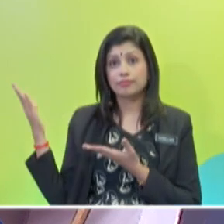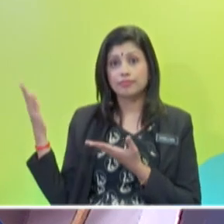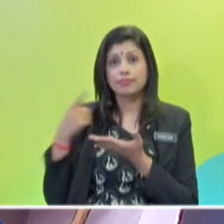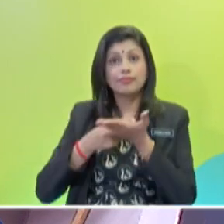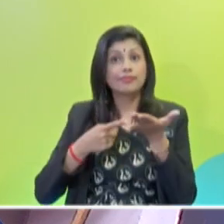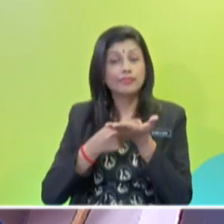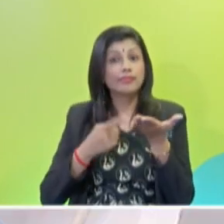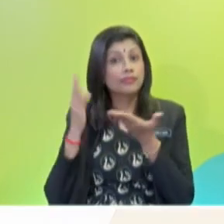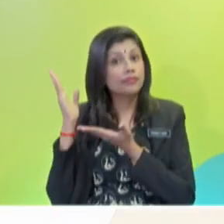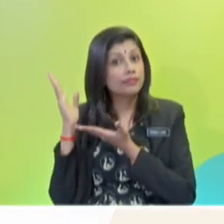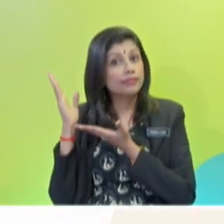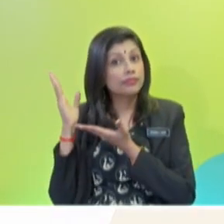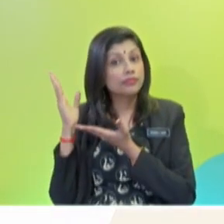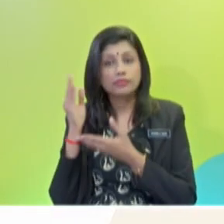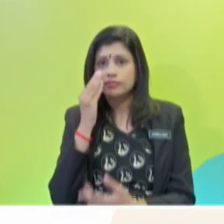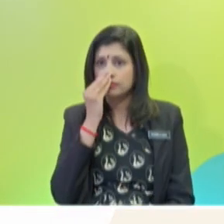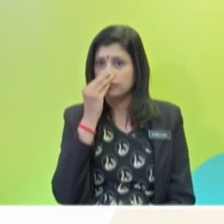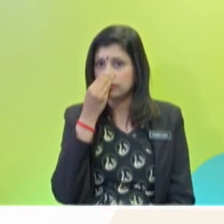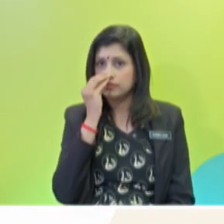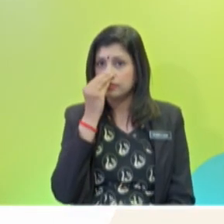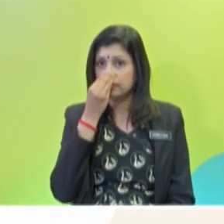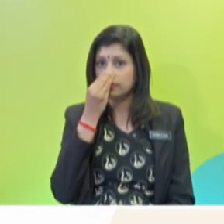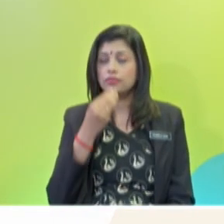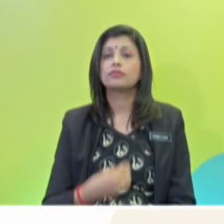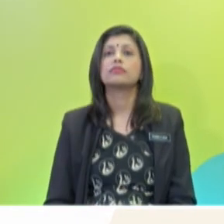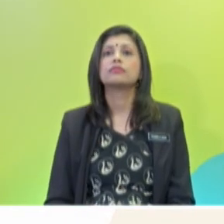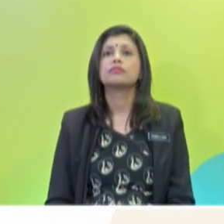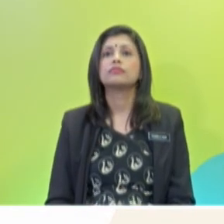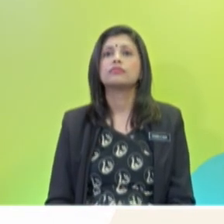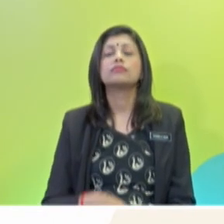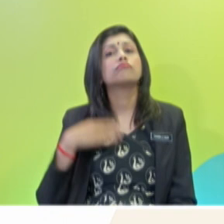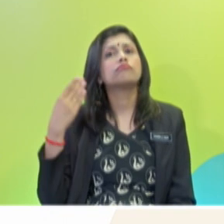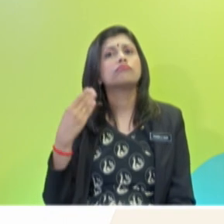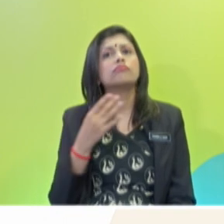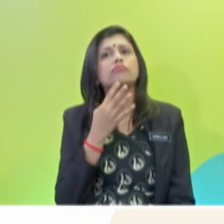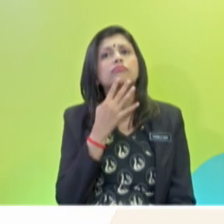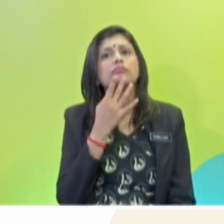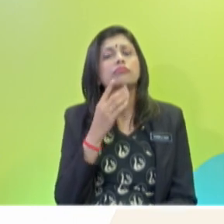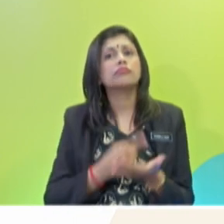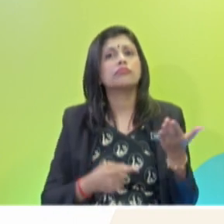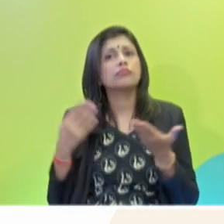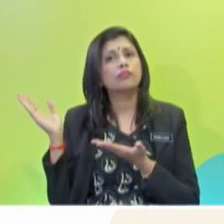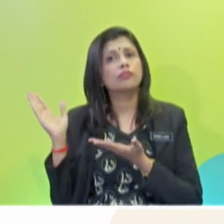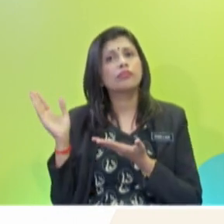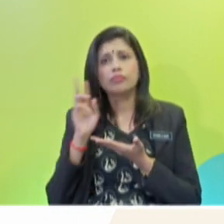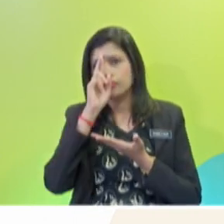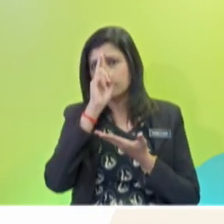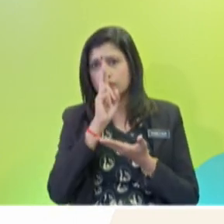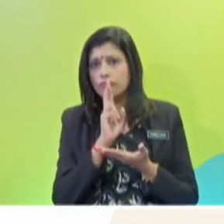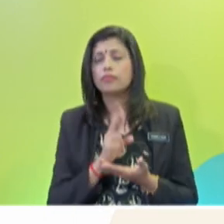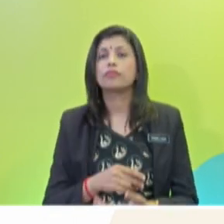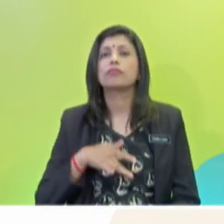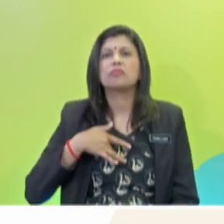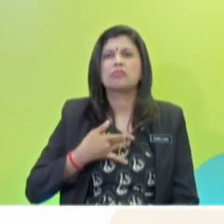apa? Ini cikgu, strawberry. Biasanya warna apa yang kita jumpa pada buah strawberry ni? Warna merah, cikgu.